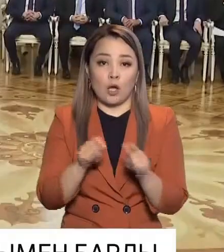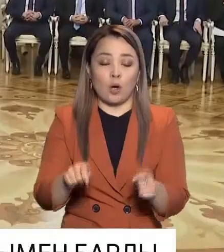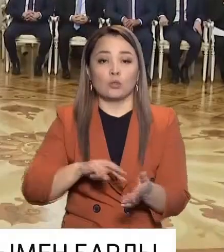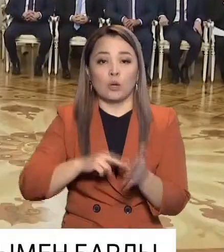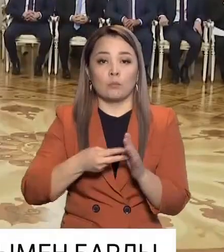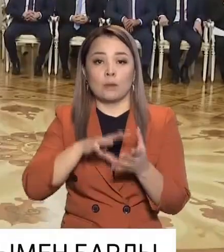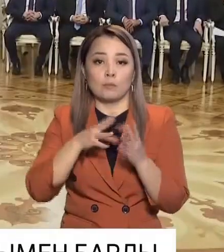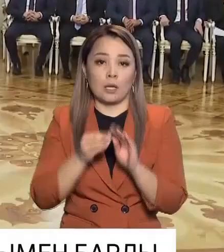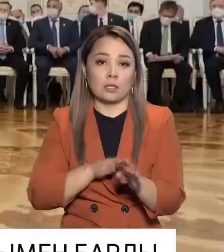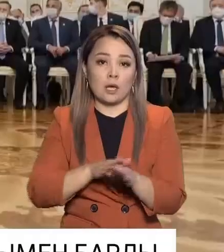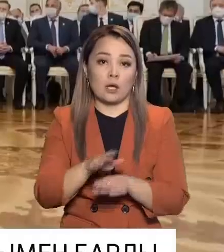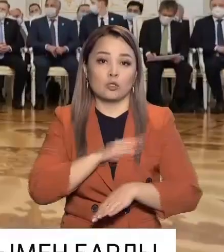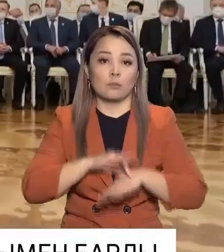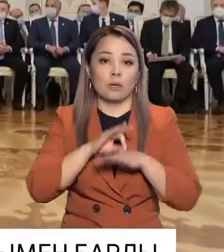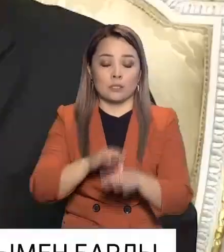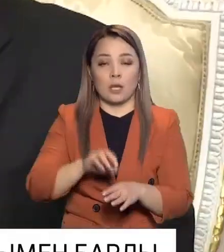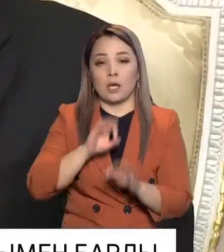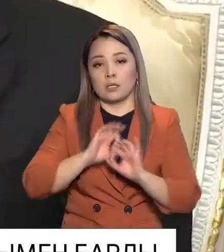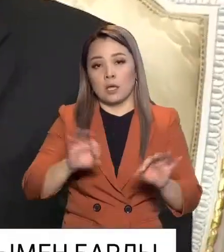жүзеге асырылатыны сөзсіз.